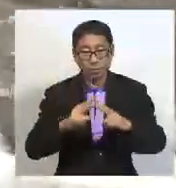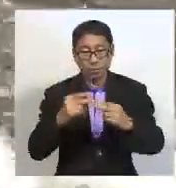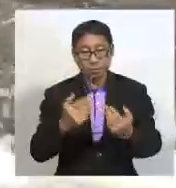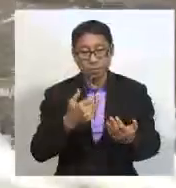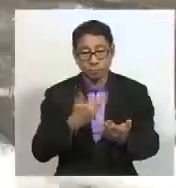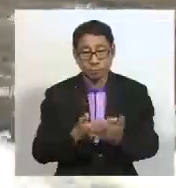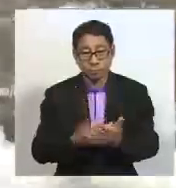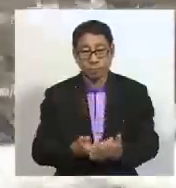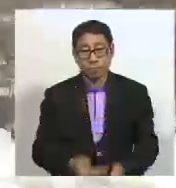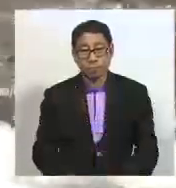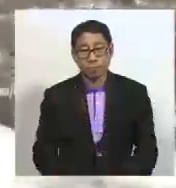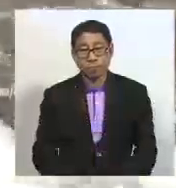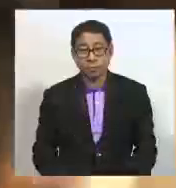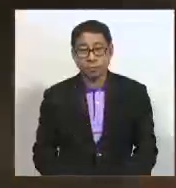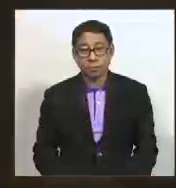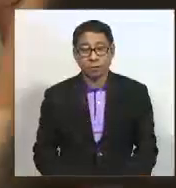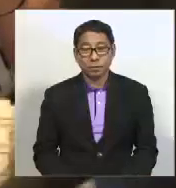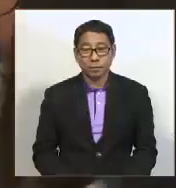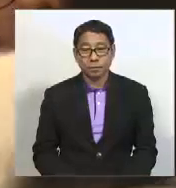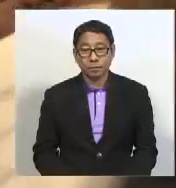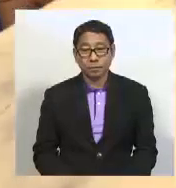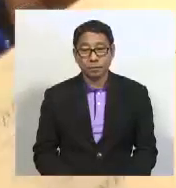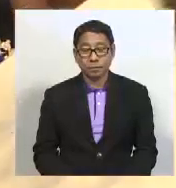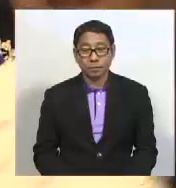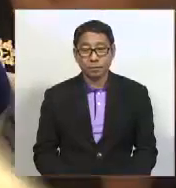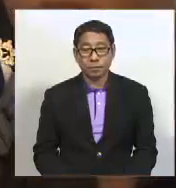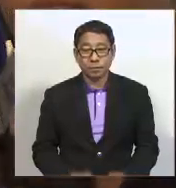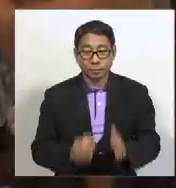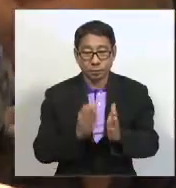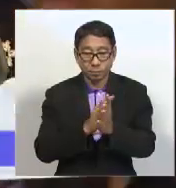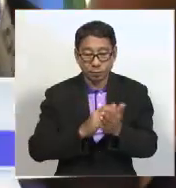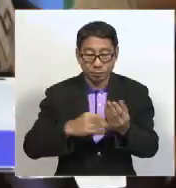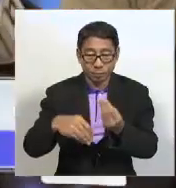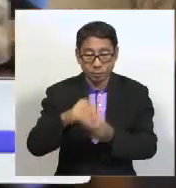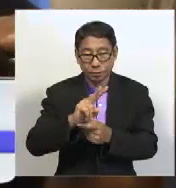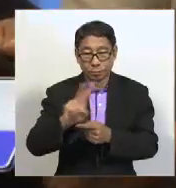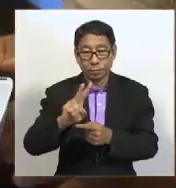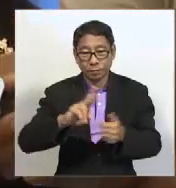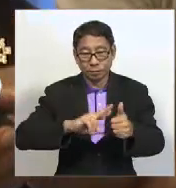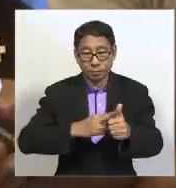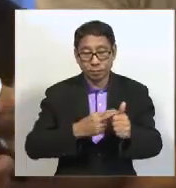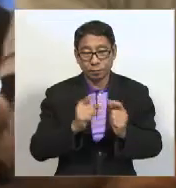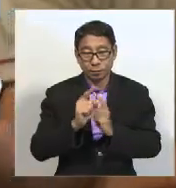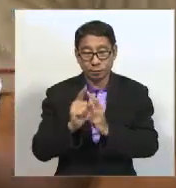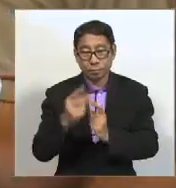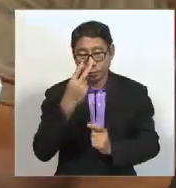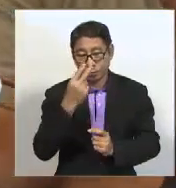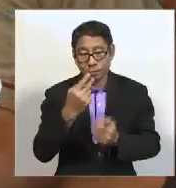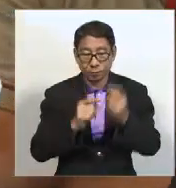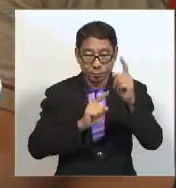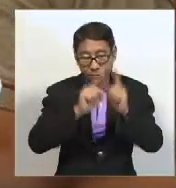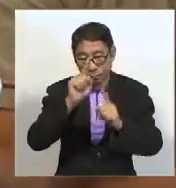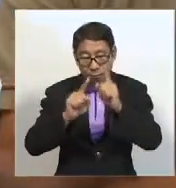ทรวงการคลังค่ะ ตอนนี้เฟส2เพิ่งเริ่มนะครับก็ขอให้มีการติดตามดูแลผลประเมินผ